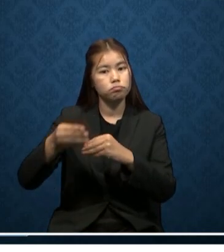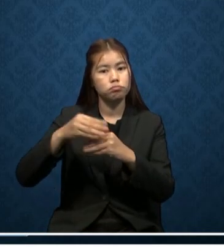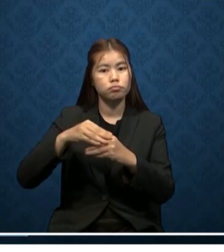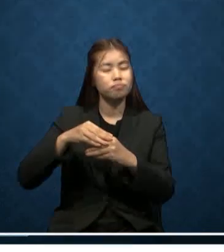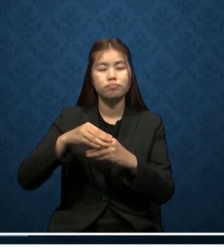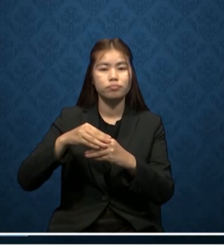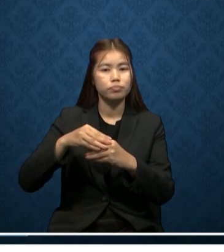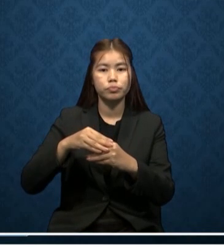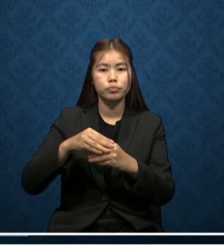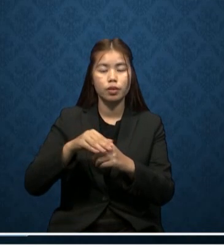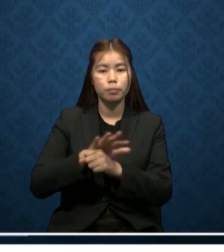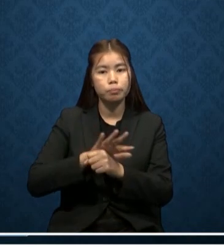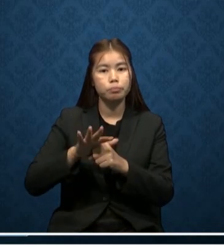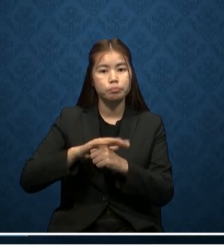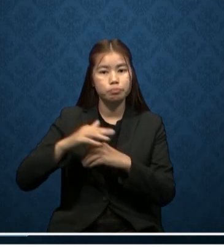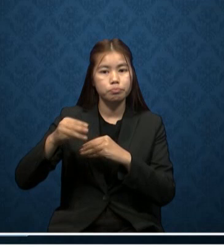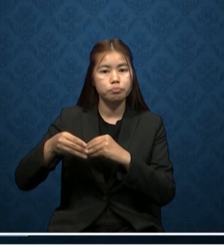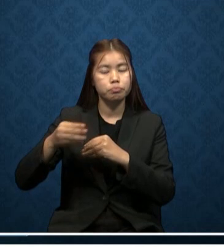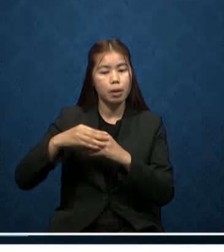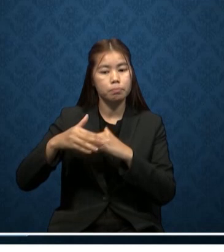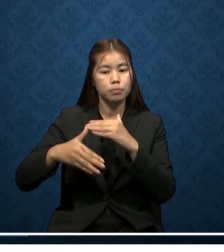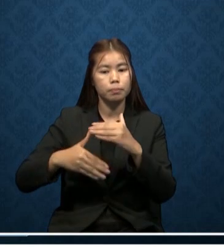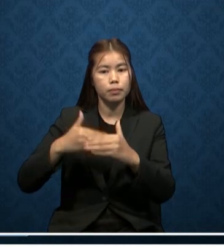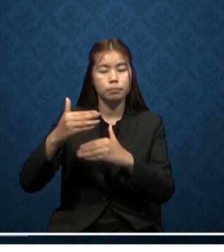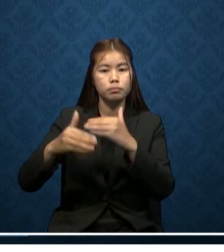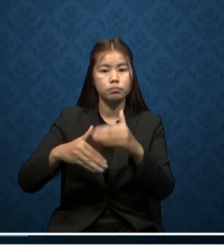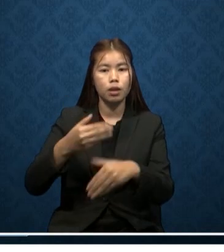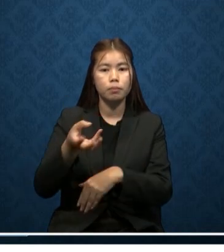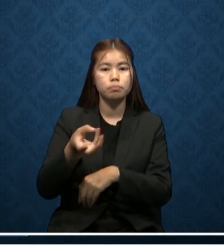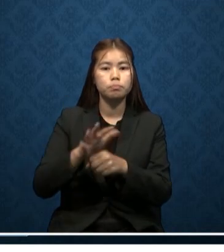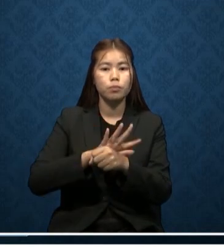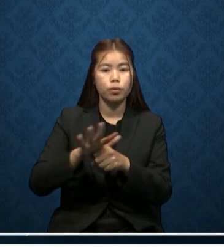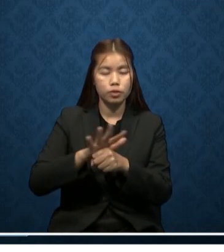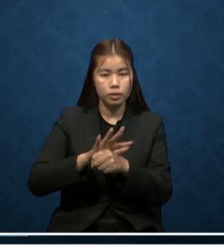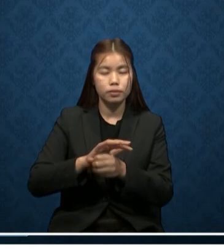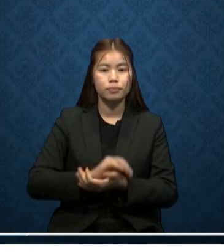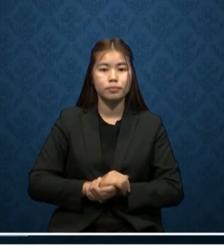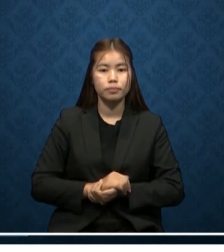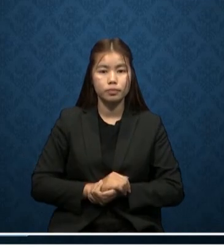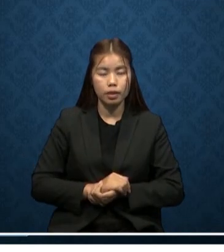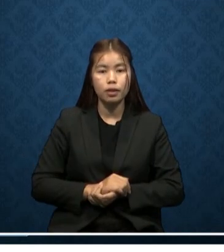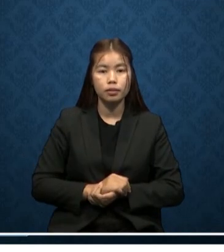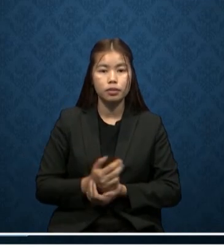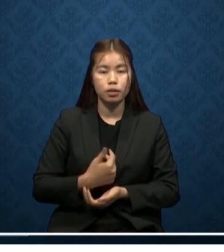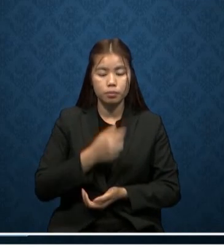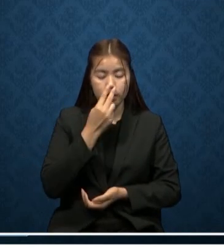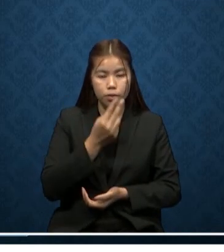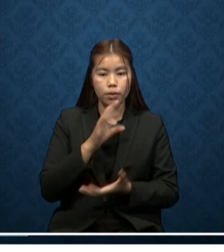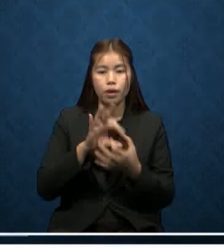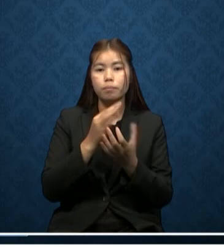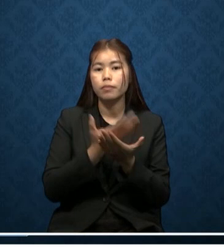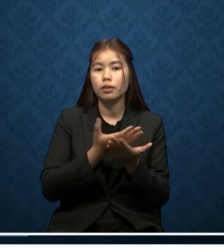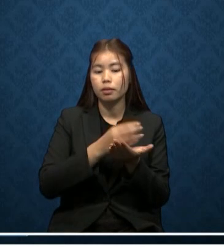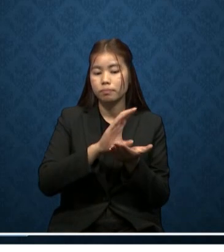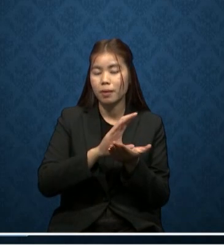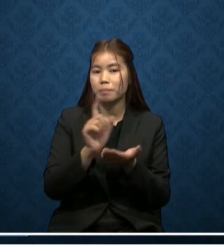ครับมีความก้าวหน้าที่ในส่วนที่เพิ่มขึ้นไม่มากซึ่งเดี๋ยวไปตามจะตามไปดูว่าเรื่องงบประมาณจะเป็นอย่าง